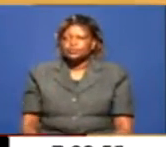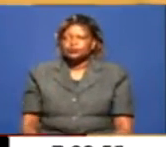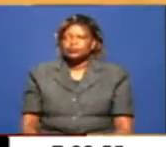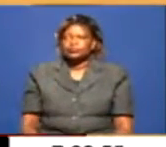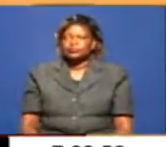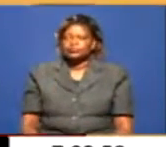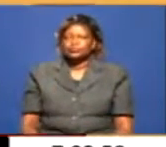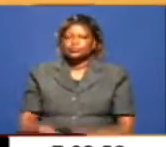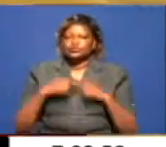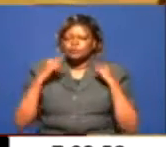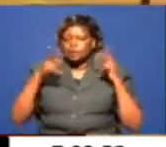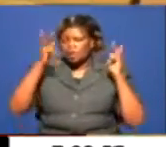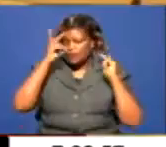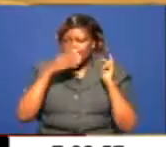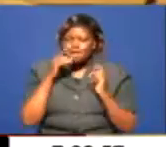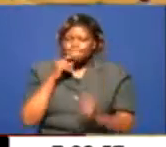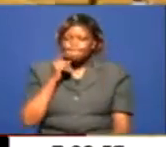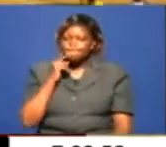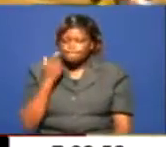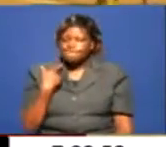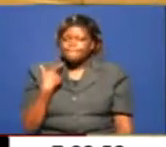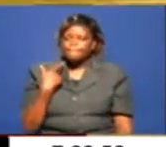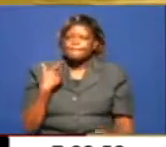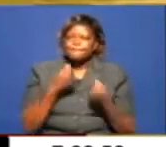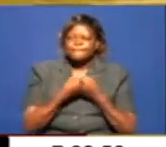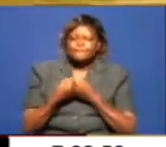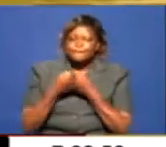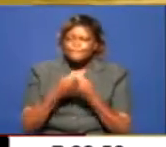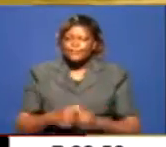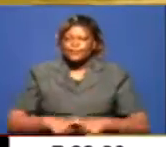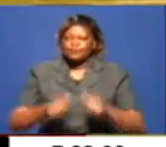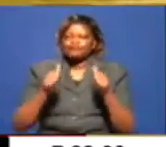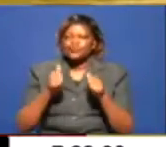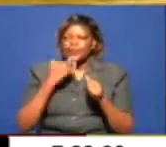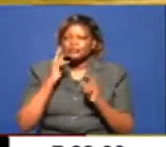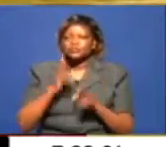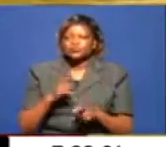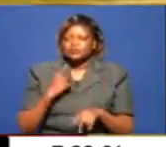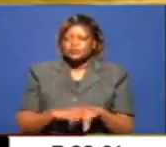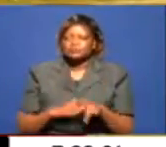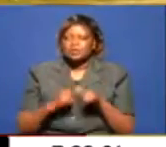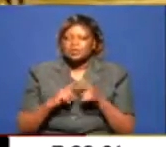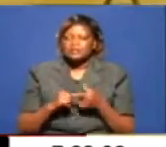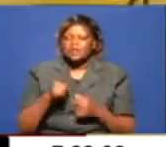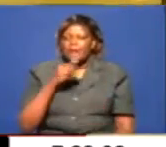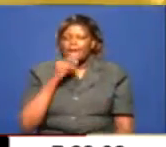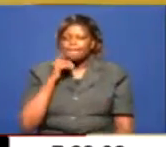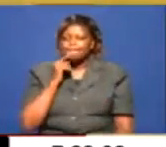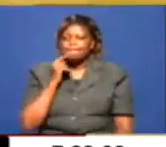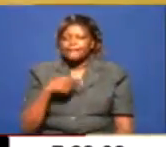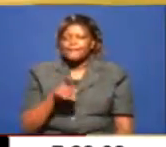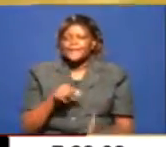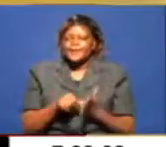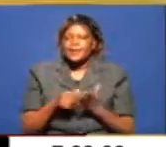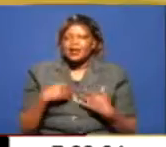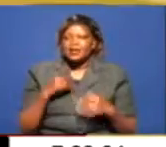Wenyeji Kakamega Homeboyz waliingia mchuanoni wakinuia kuendeleza msuru wa matokeo bora msimu huu. Hata hivyo, Homeboyz walijipata mashakani baada